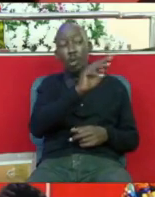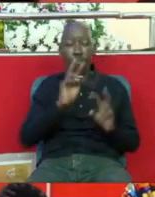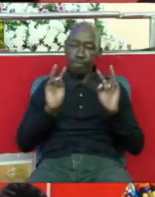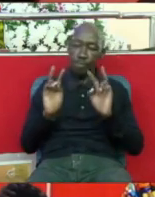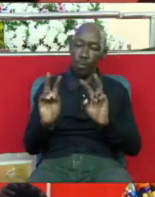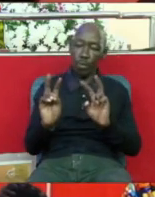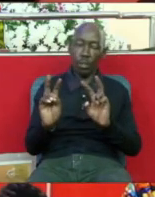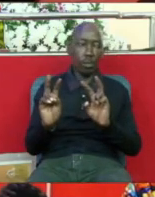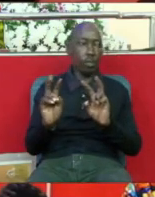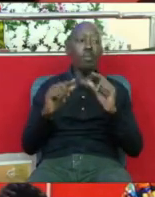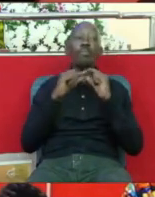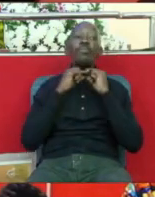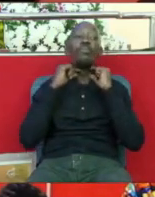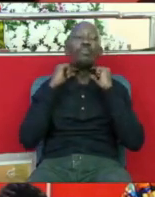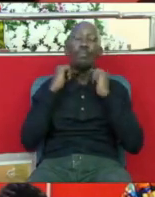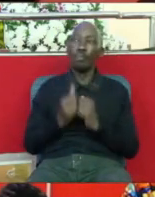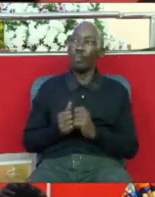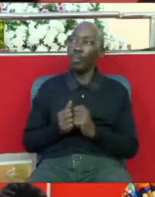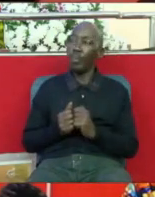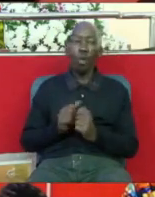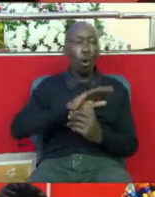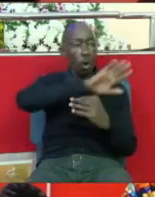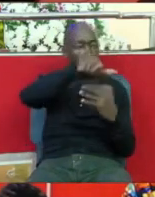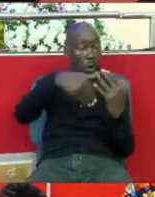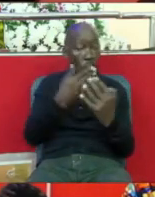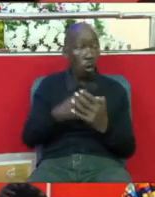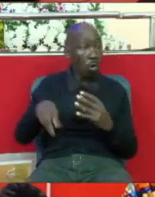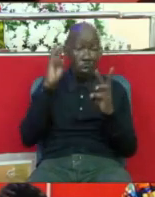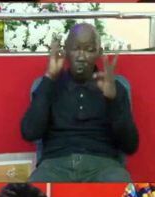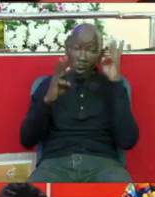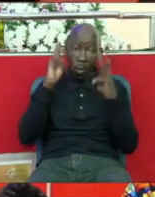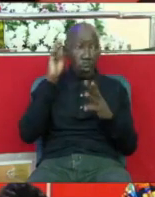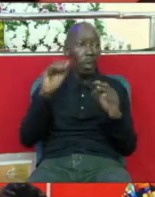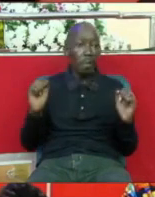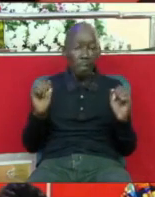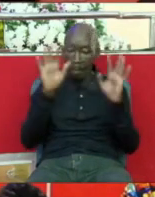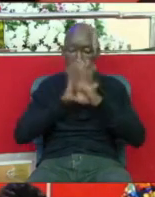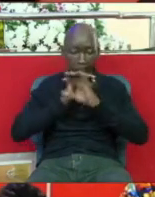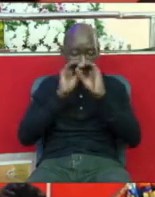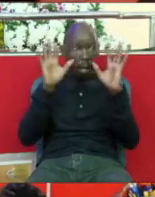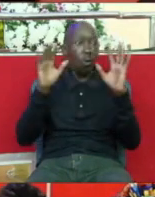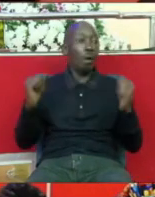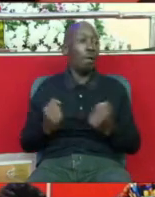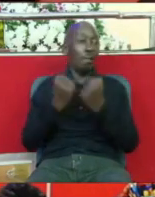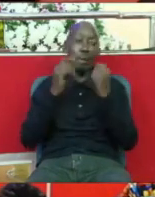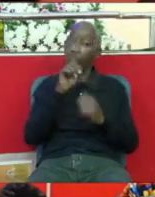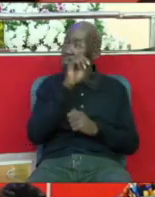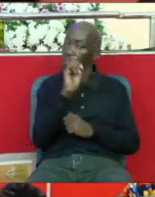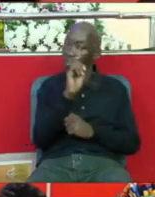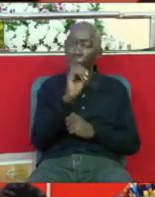Pana watu milioni tatu ambao walikuwa wanaangalia. So they are all wondering, will a miracle happen? Na wote walikuwa wanashangaa muujiza huu